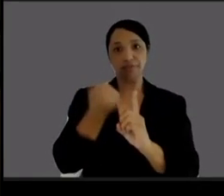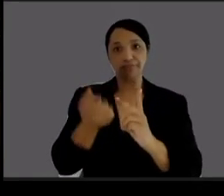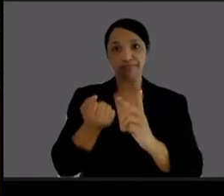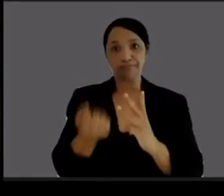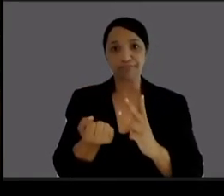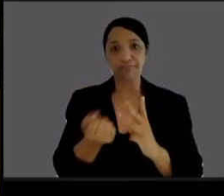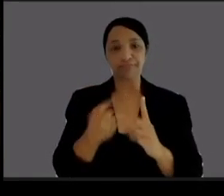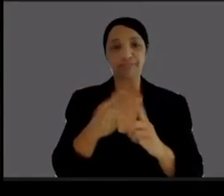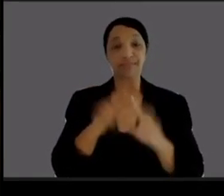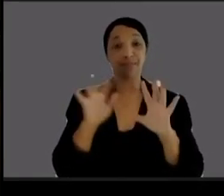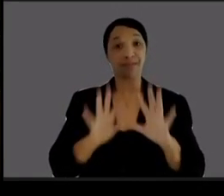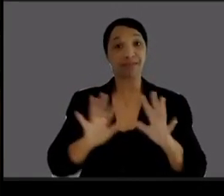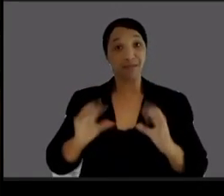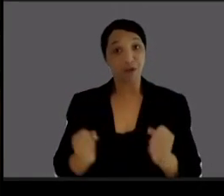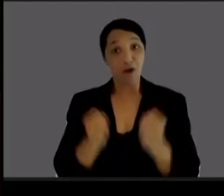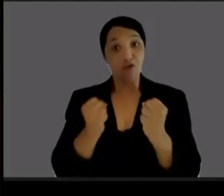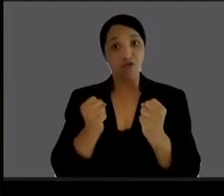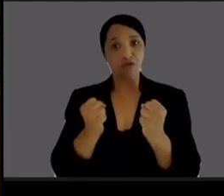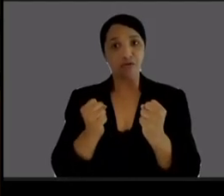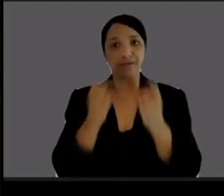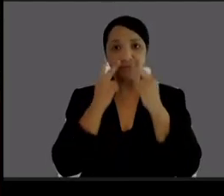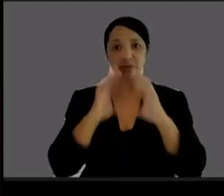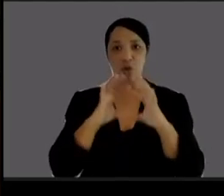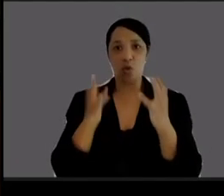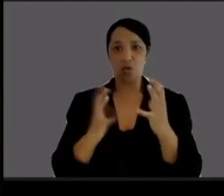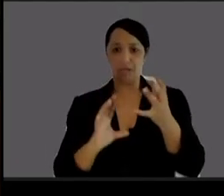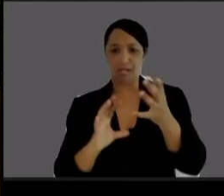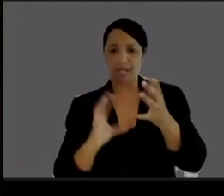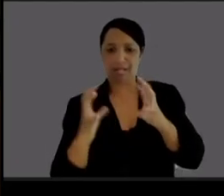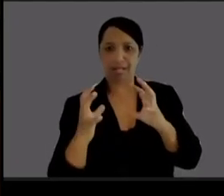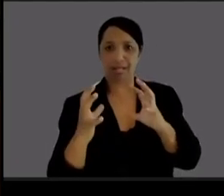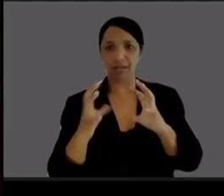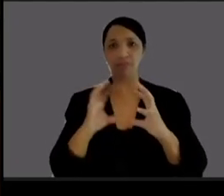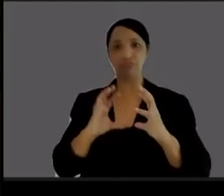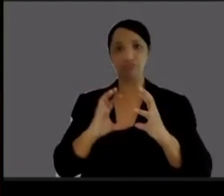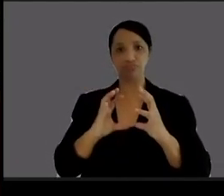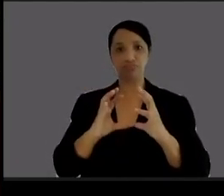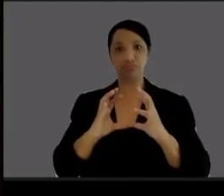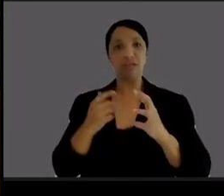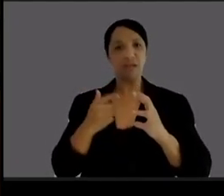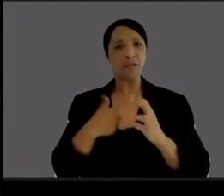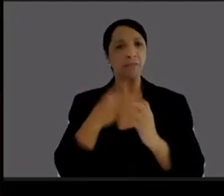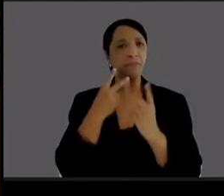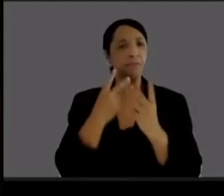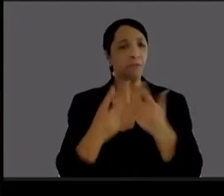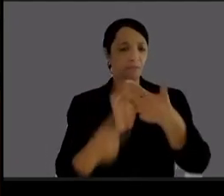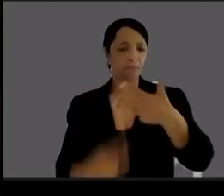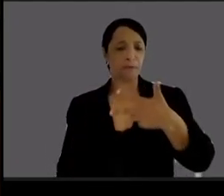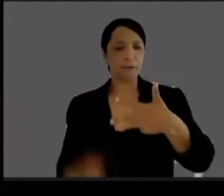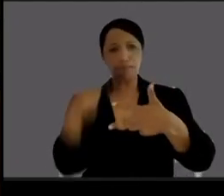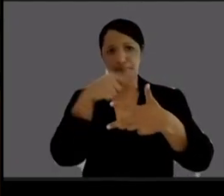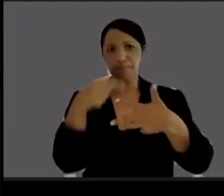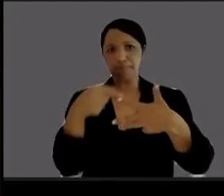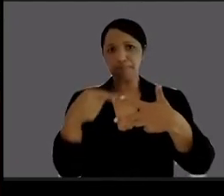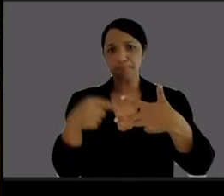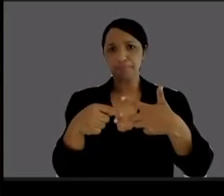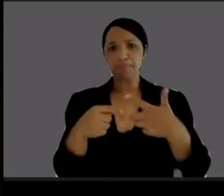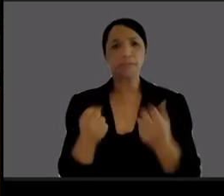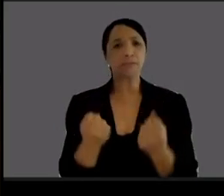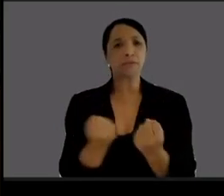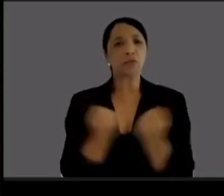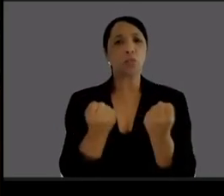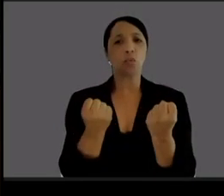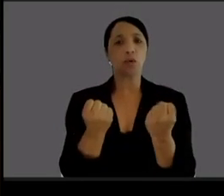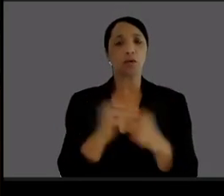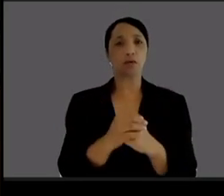このテクノロジーデジタルテクノロジーを活用し続けながらインターネットを実現していく必要がありますそしてsdgsの